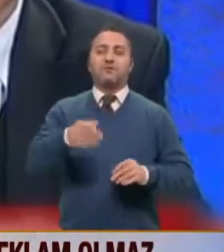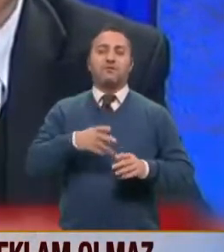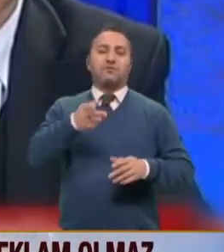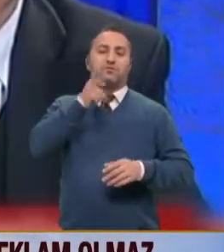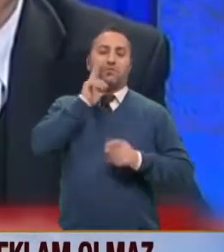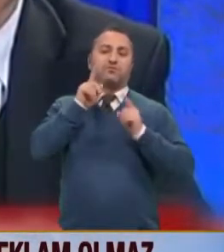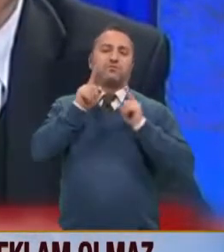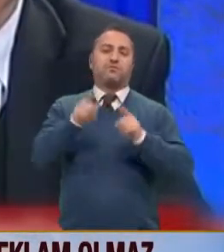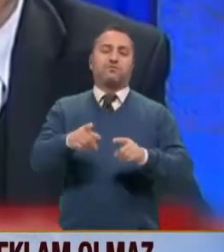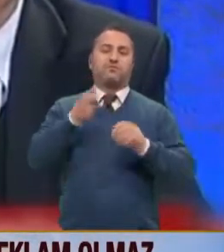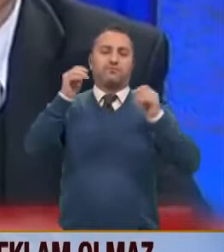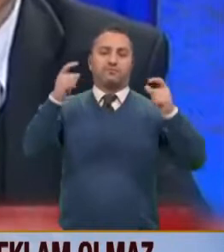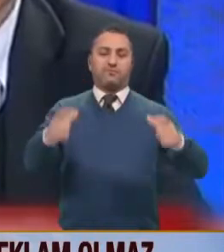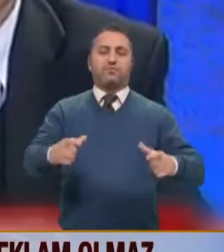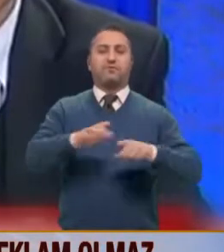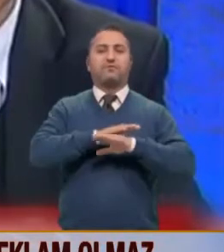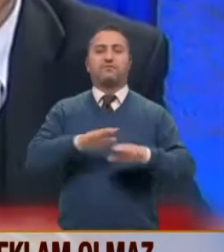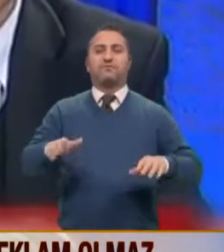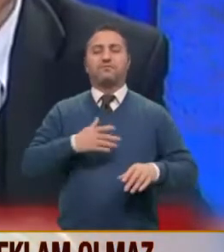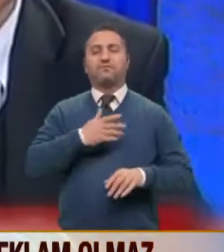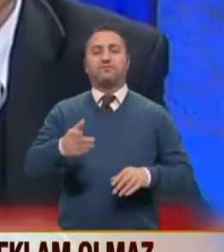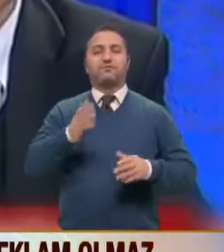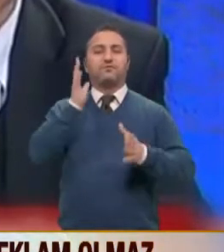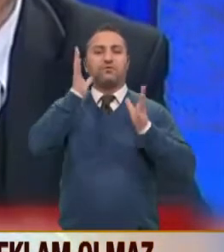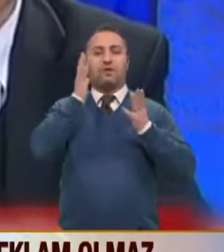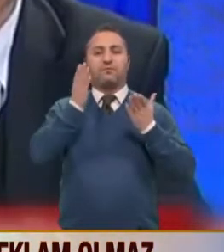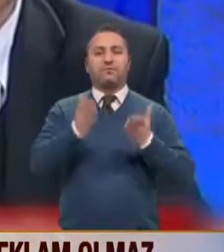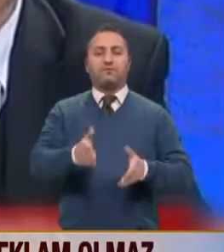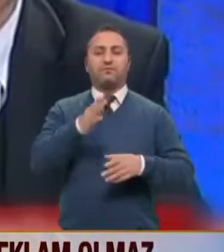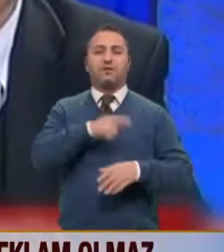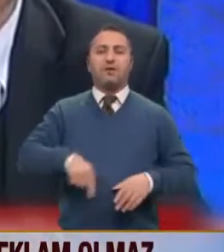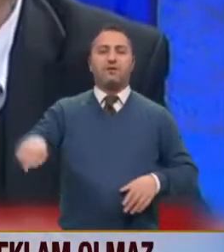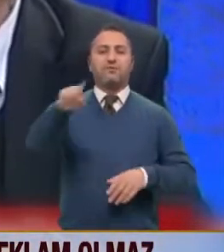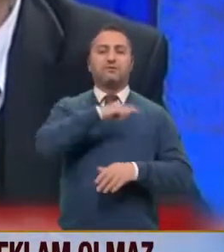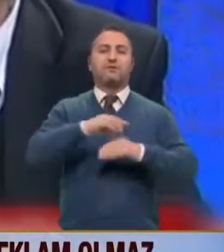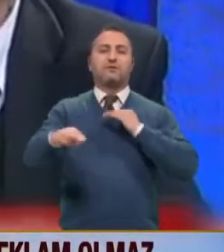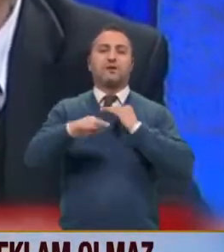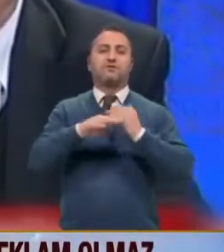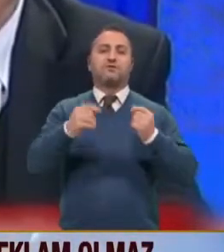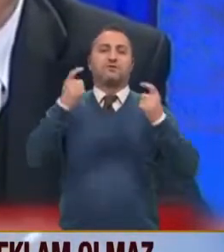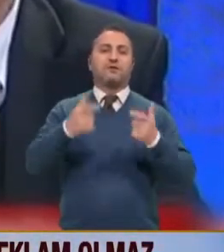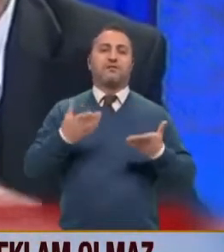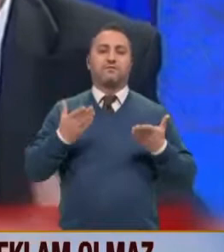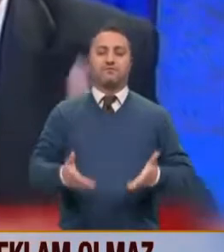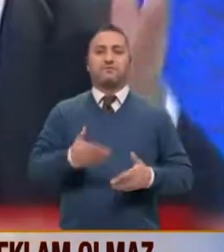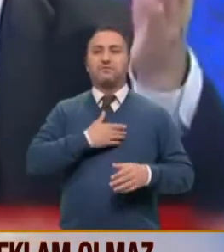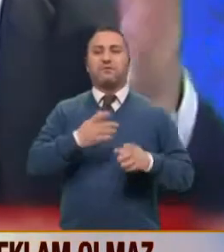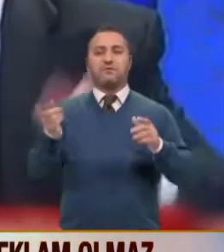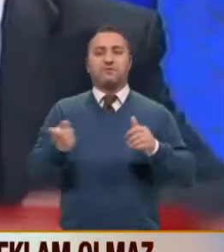itibariyle orası nedir? Camidir ve herkesin eşit olduğu bir yerdir. Bir